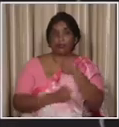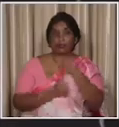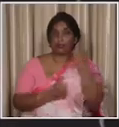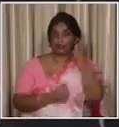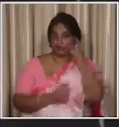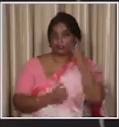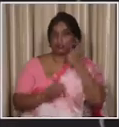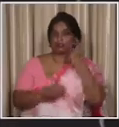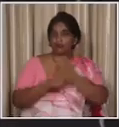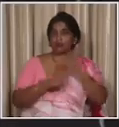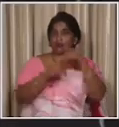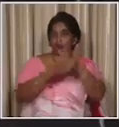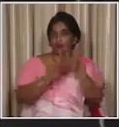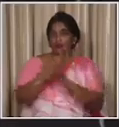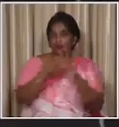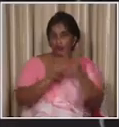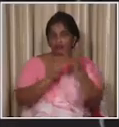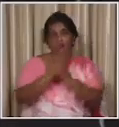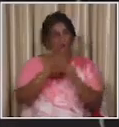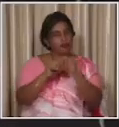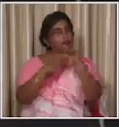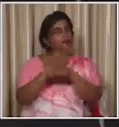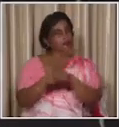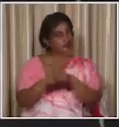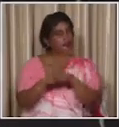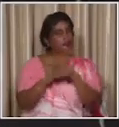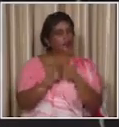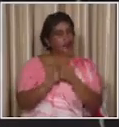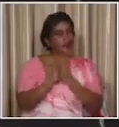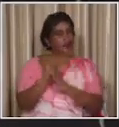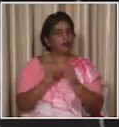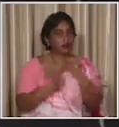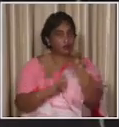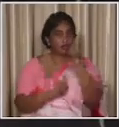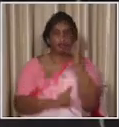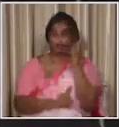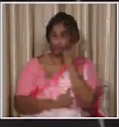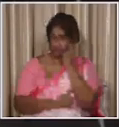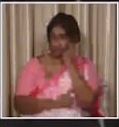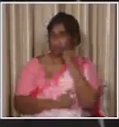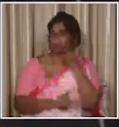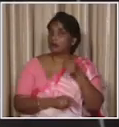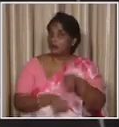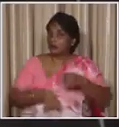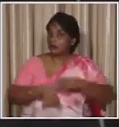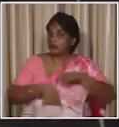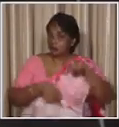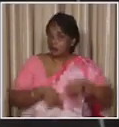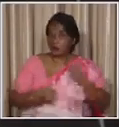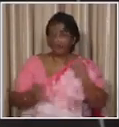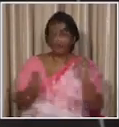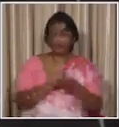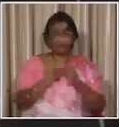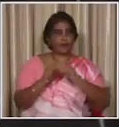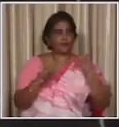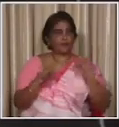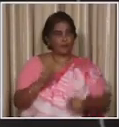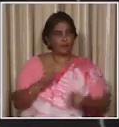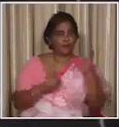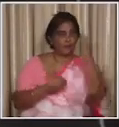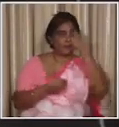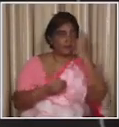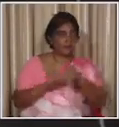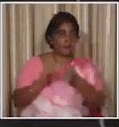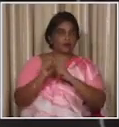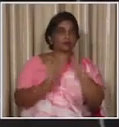දන්න විශාල පිරිසක් මේ ආණ්ඩුවේ ඇමතිවරු විදියට ඉන්නවා, මන්ත්‍රීවරු විදියට ඉන්නවා. ඒ වගේම කරු ඇමතුණු ඔබතුමා දන්නවා ඇති, මේ මොහොත වෙනකොටත් ක්‍රිකට් බෝඩ් එකේ පේ